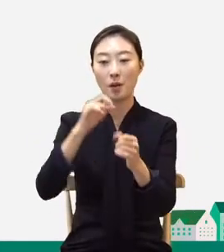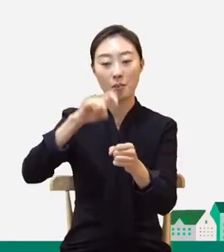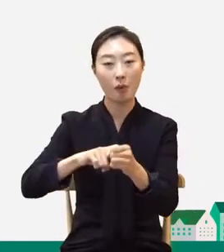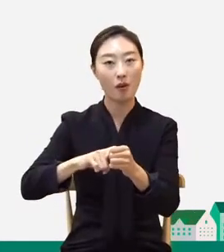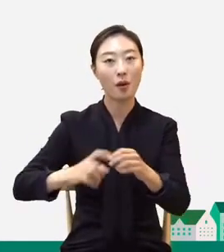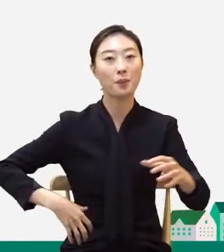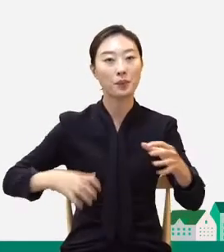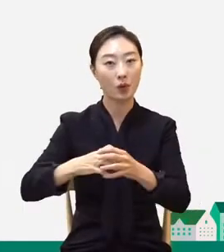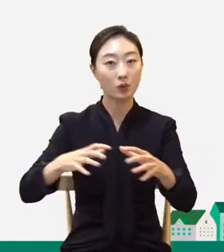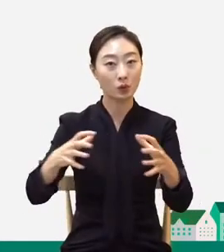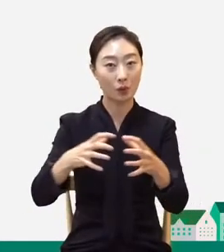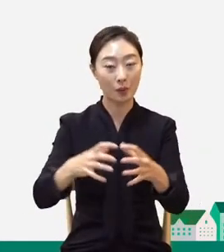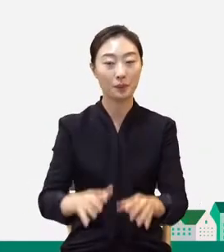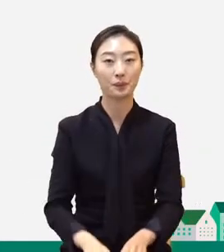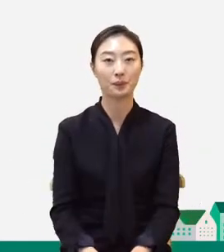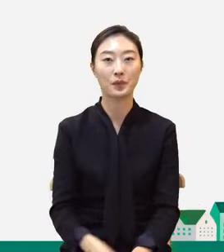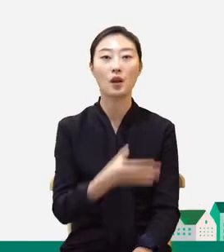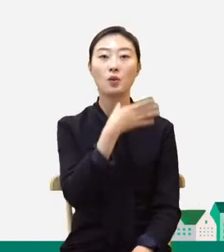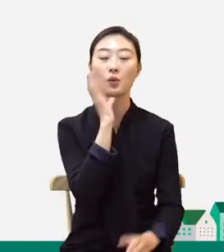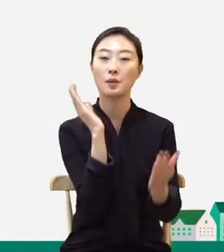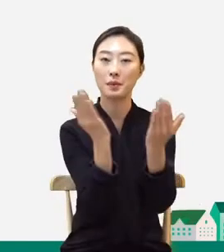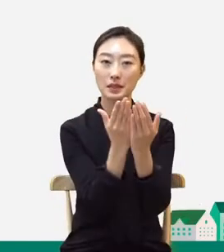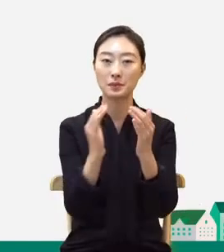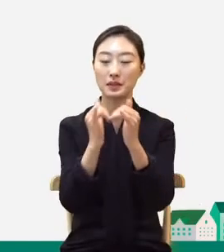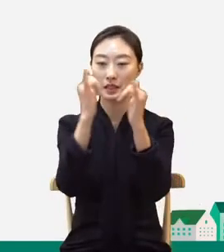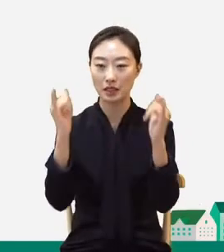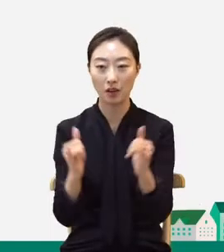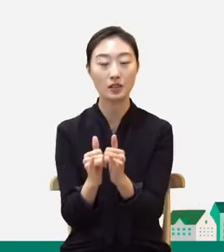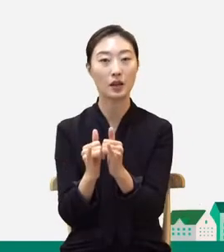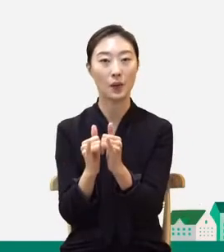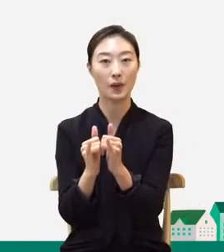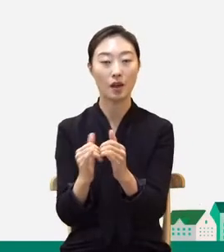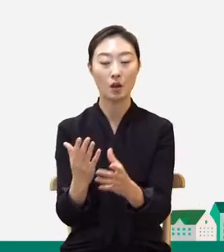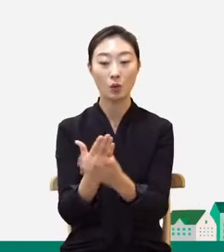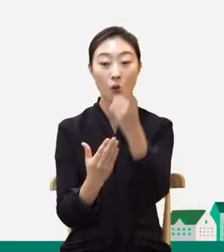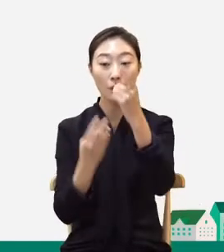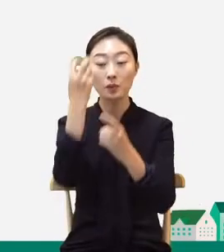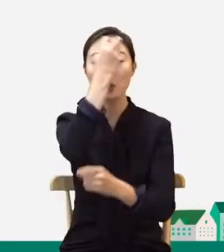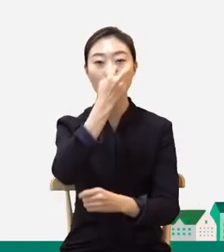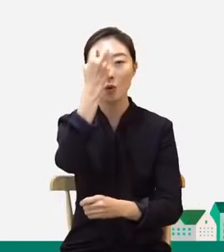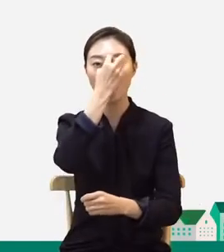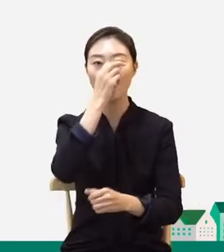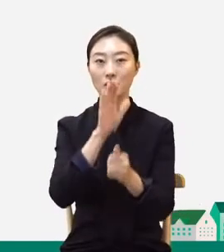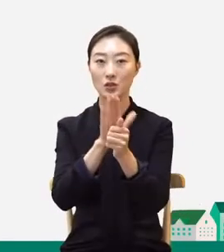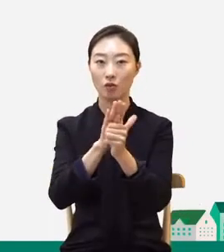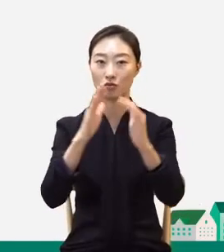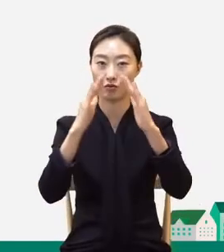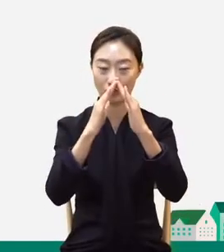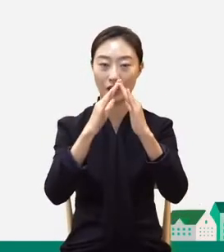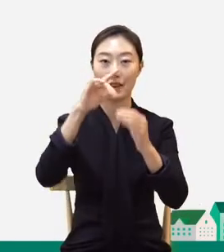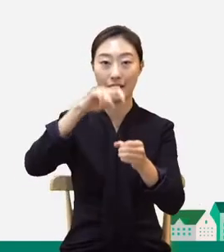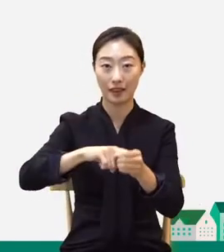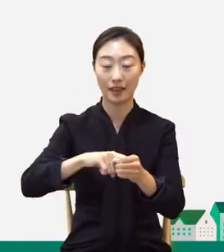저희 이번에 노인지원주택은 노인맞춤 지역사회 통합돌봄 지원주택이고요. 이 지원주택의